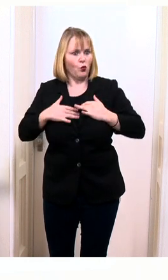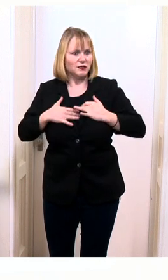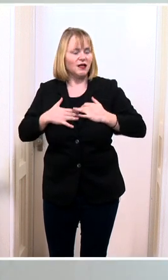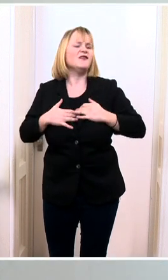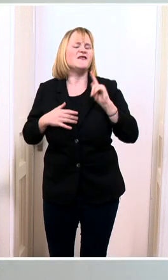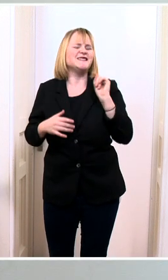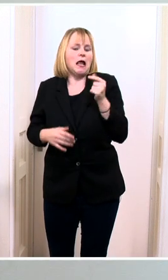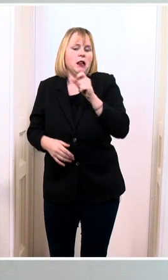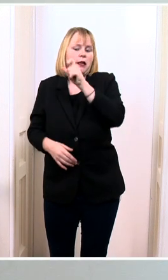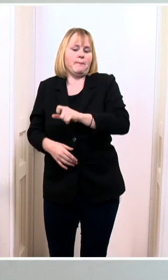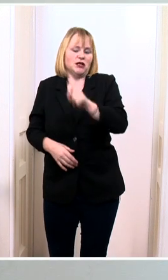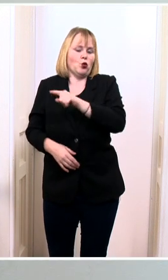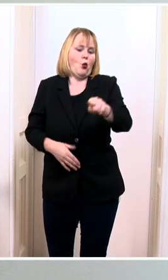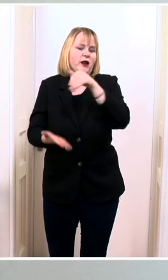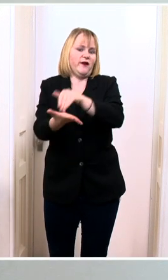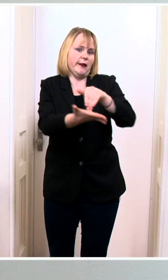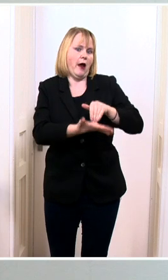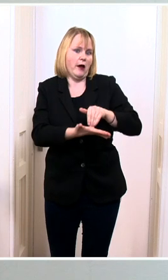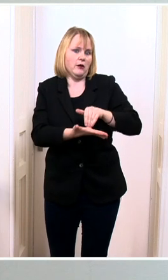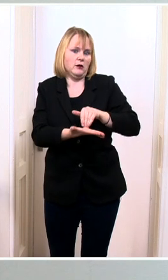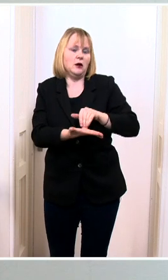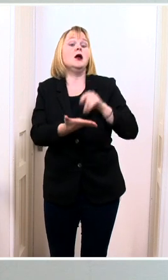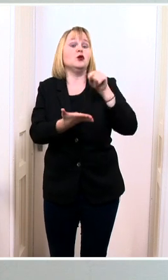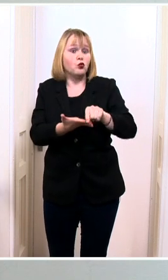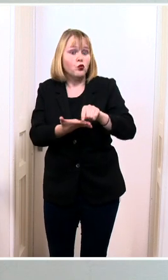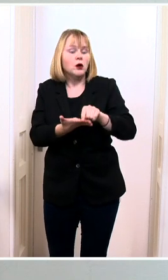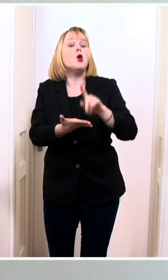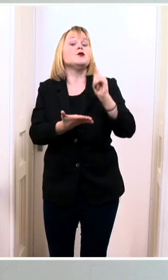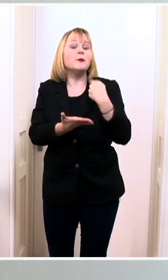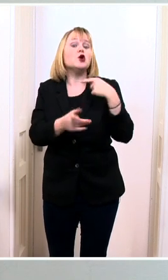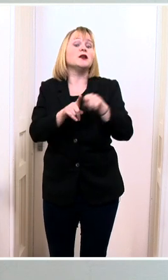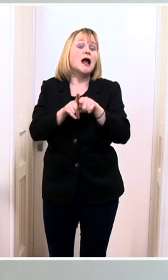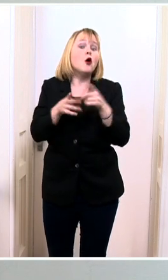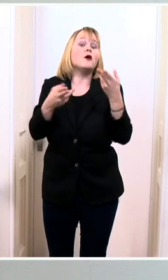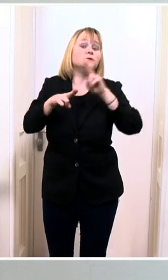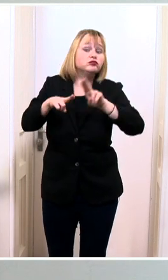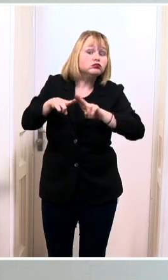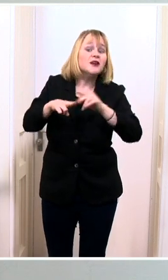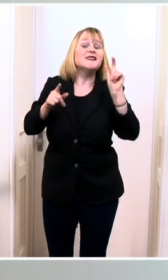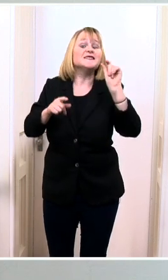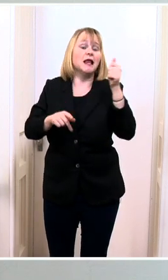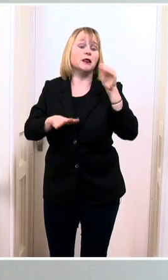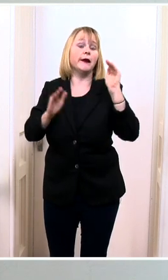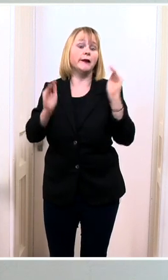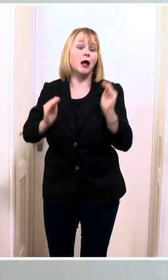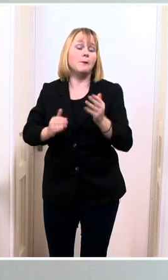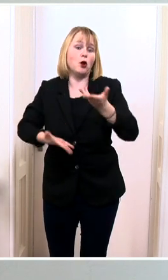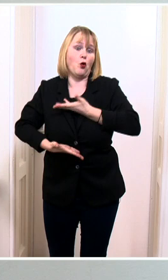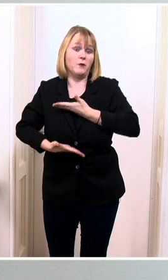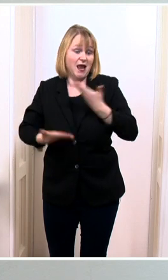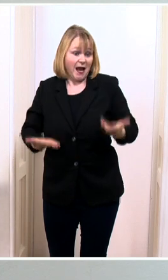Angelegenheit ist, sodass die Übertragungen eben auch entsprechend seltener werden. Wir haben